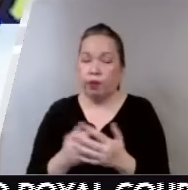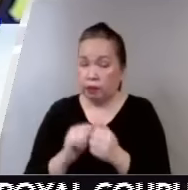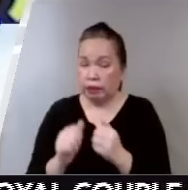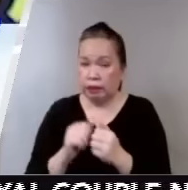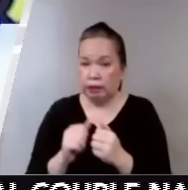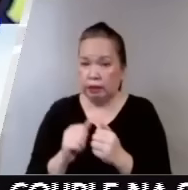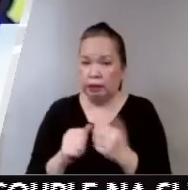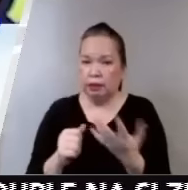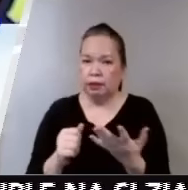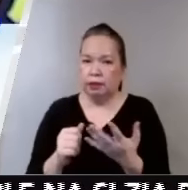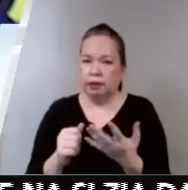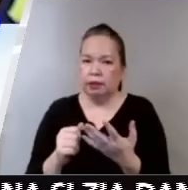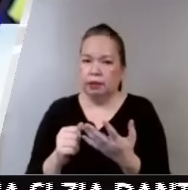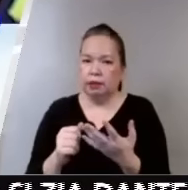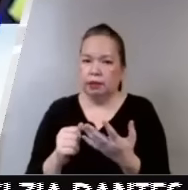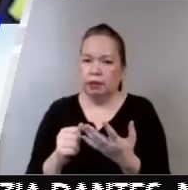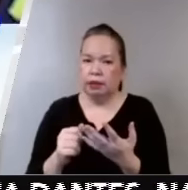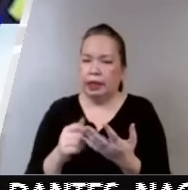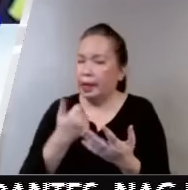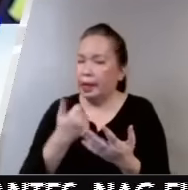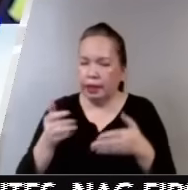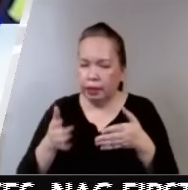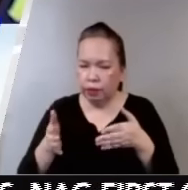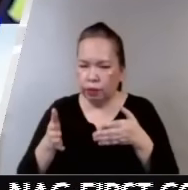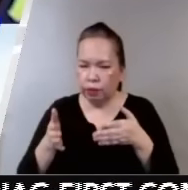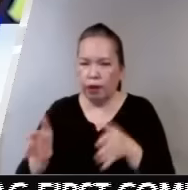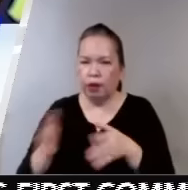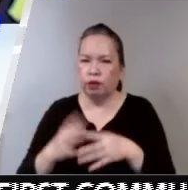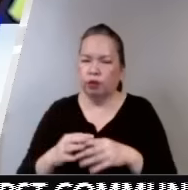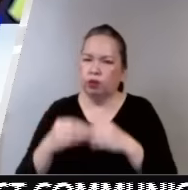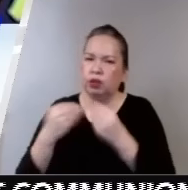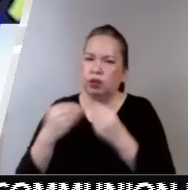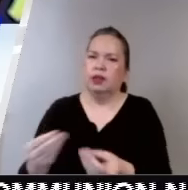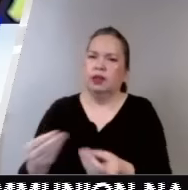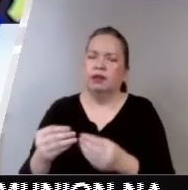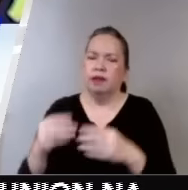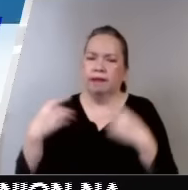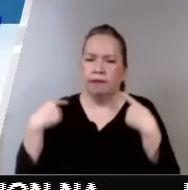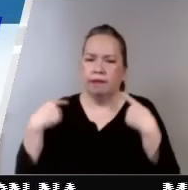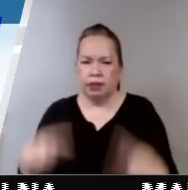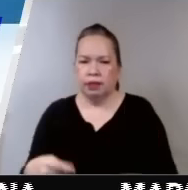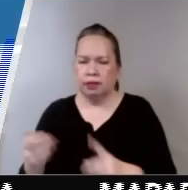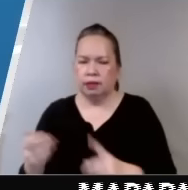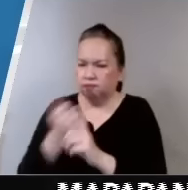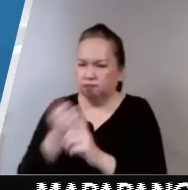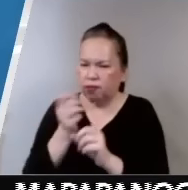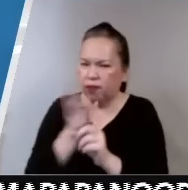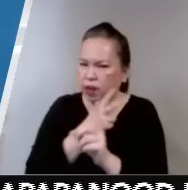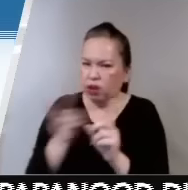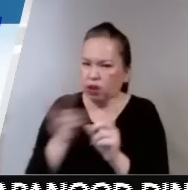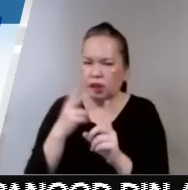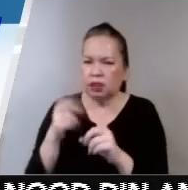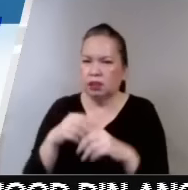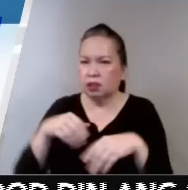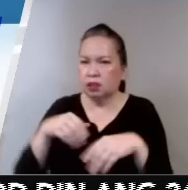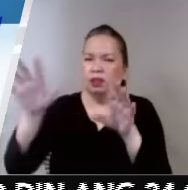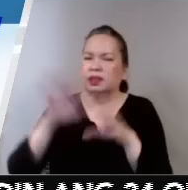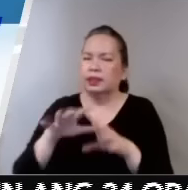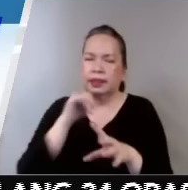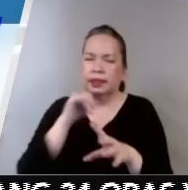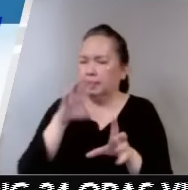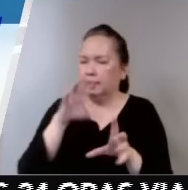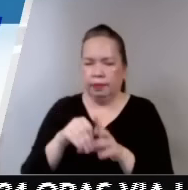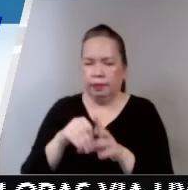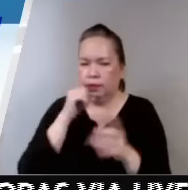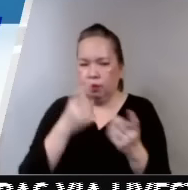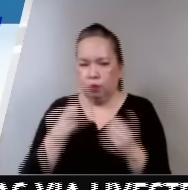counter them or to drive them away is not part of our strategy. Pero sa tingin ng Coast Guard, epektibo ang pagbabantay